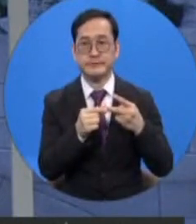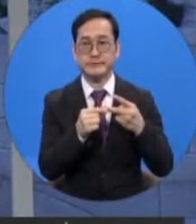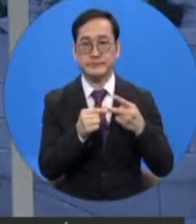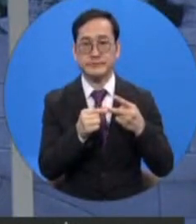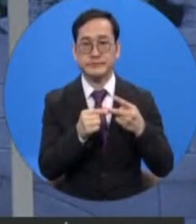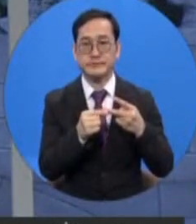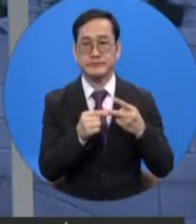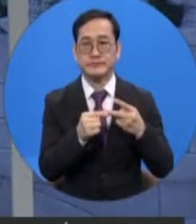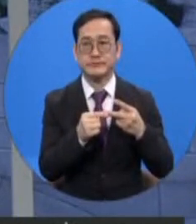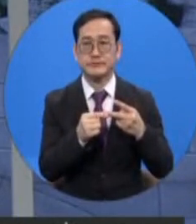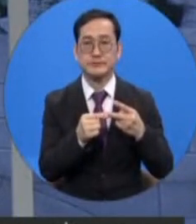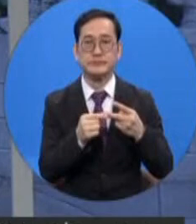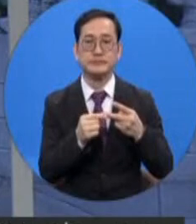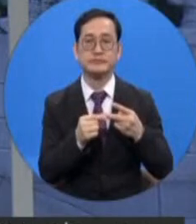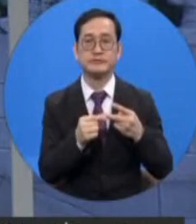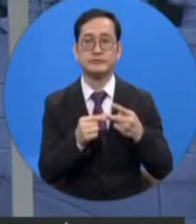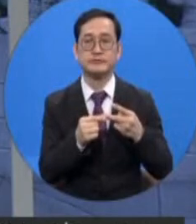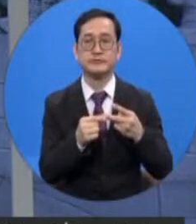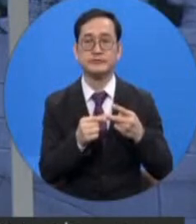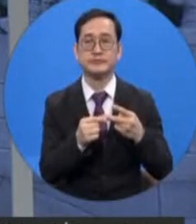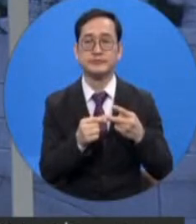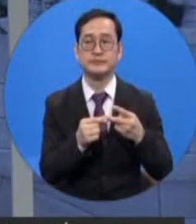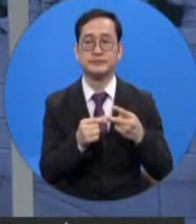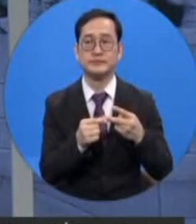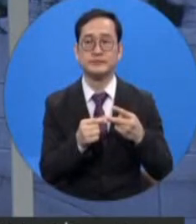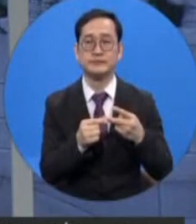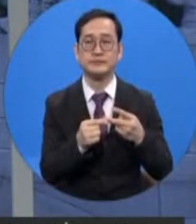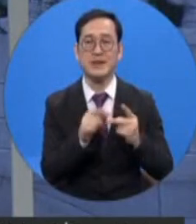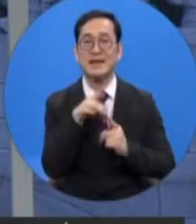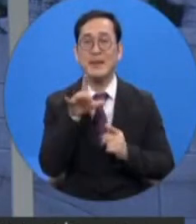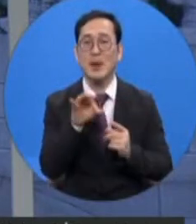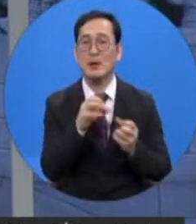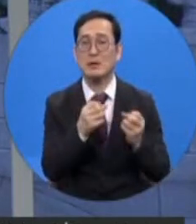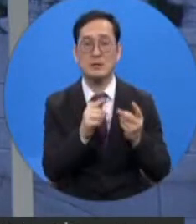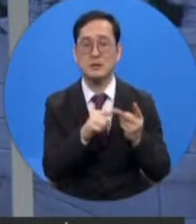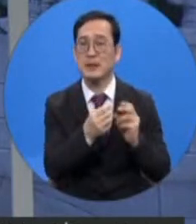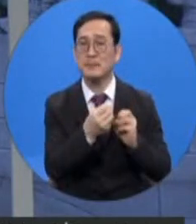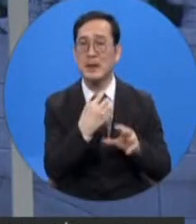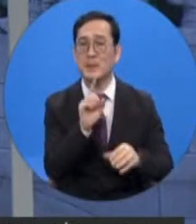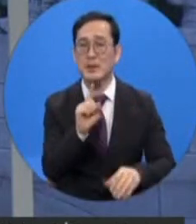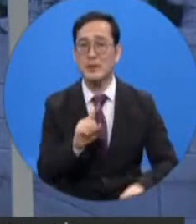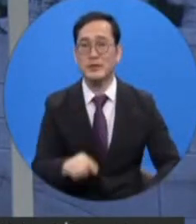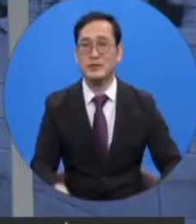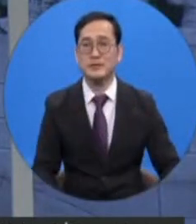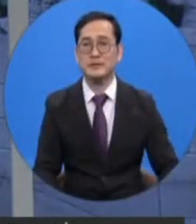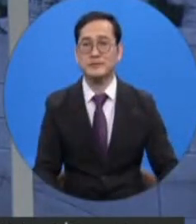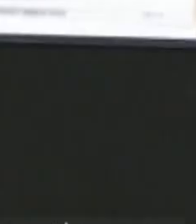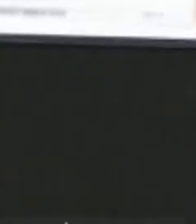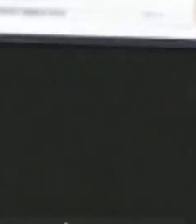국감 때, 지난 10월 국감 때 이 부분에 대해서는 뭐라고 답변했는지도 저희가 한번 다시 찾아봤습니다. 들어보시죠.